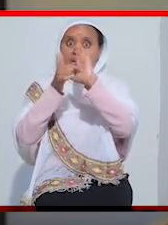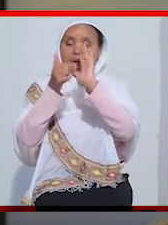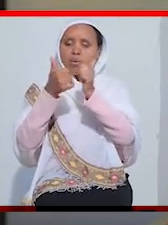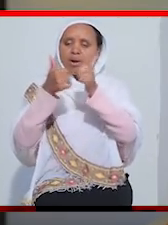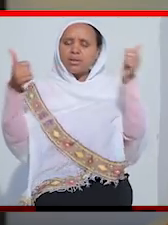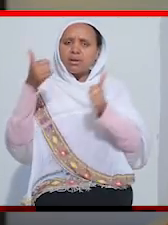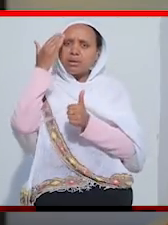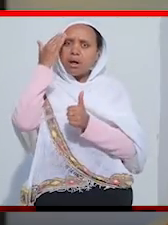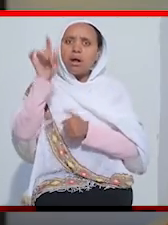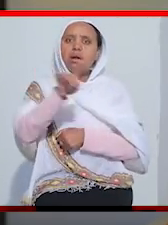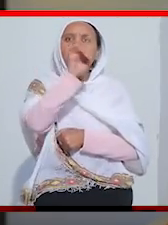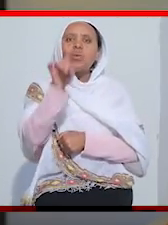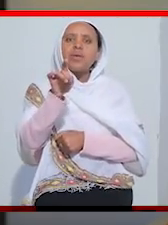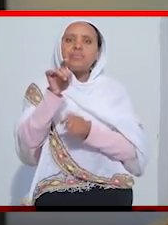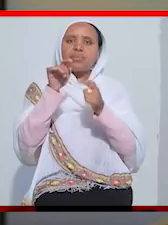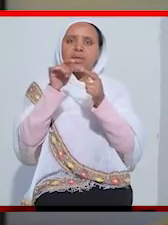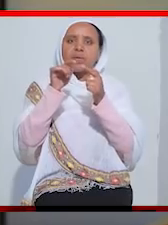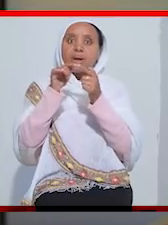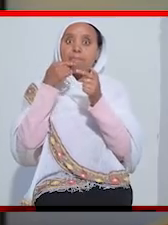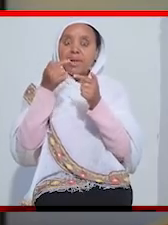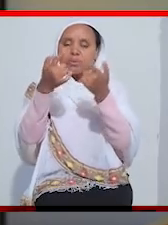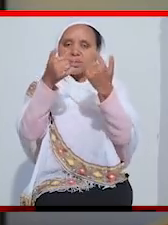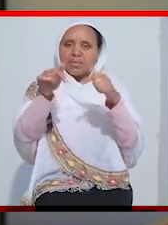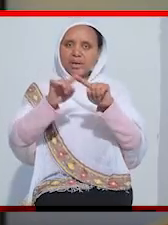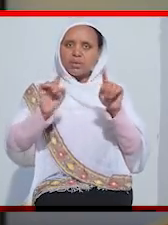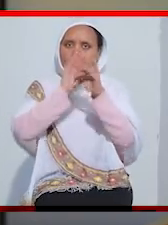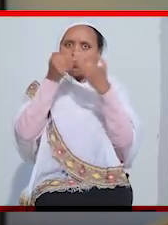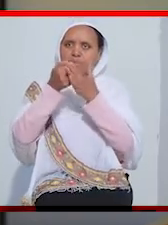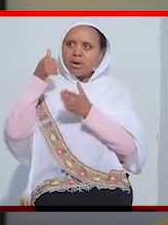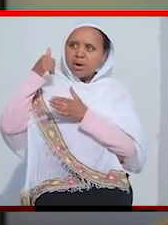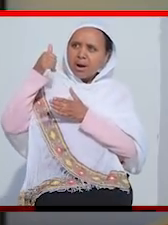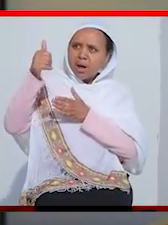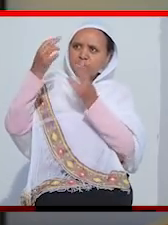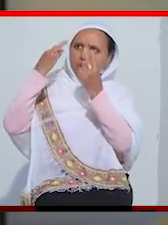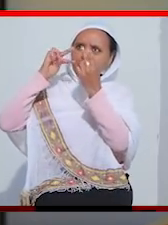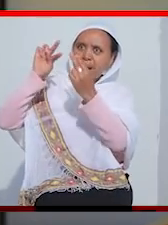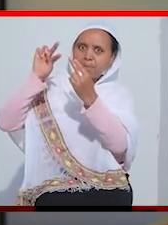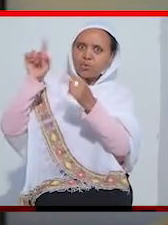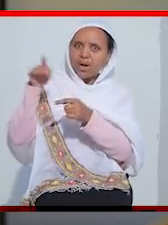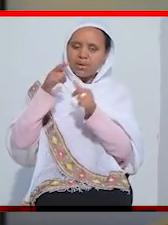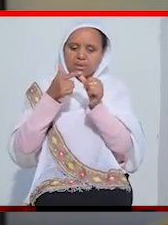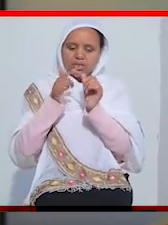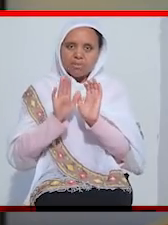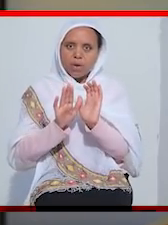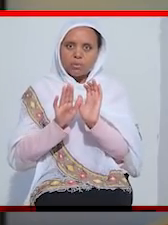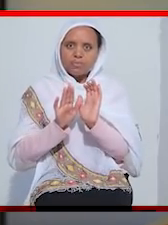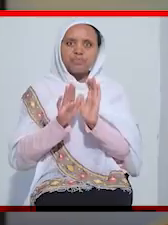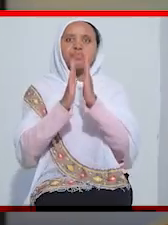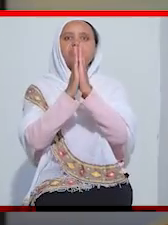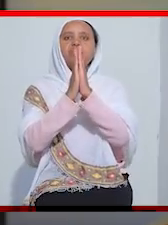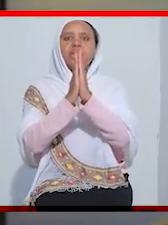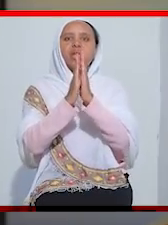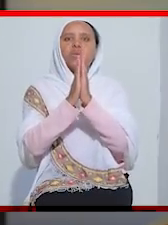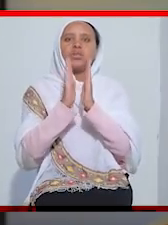በጸሎት የሚጠይቀው ለይተን እናውቃለን ወይ ወደሚለው ስንመጣ ግን ሁሉም ራሱን የሚያይበት ይሆናል።